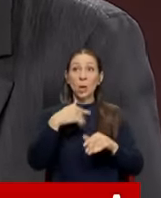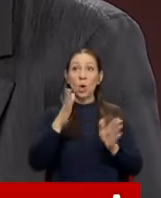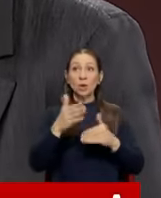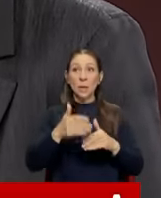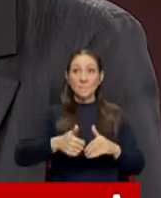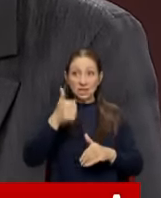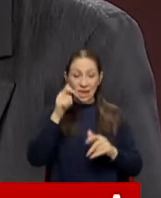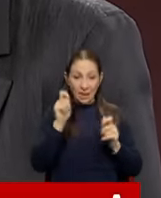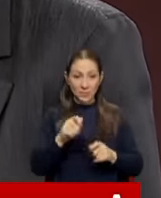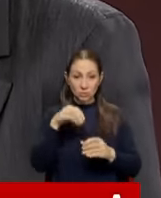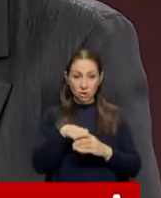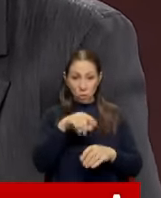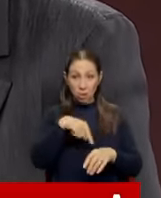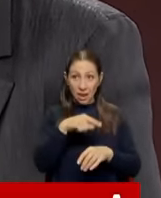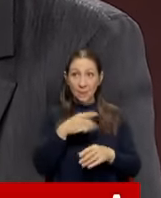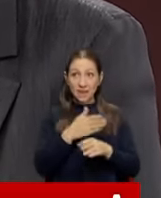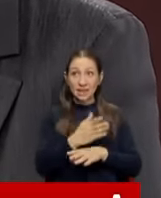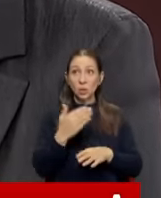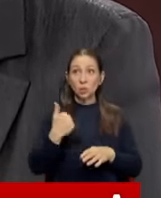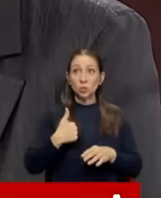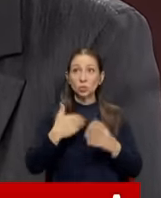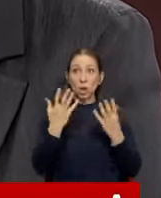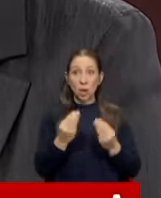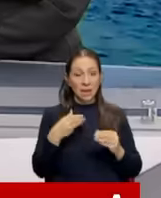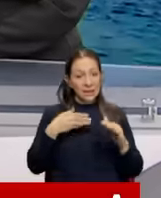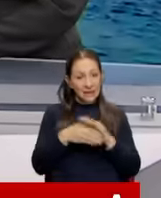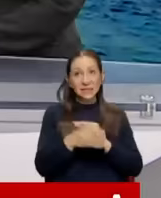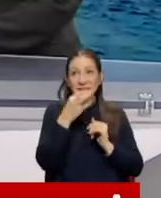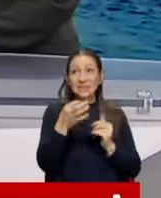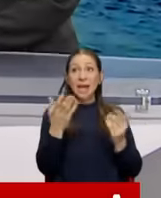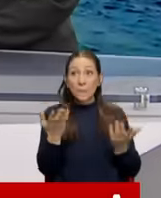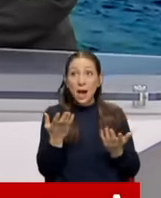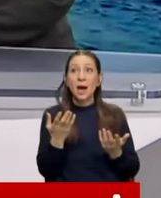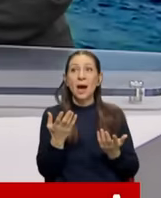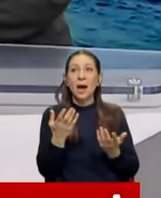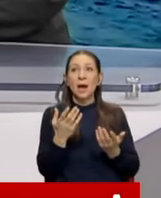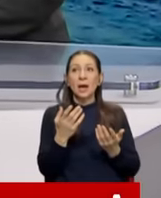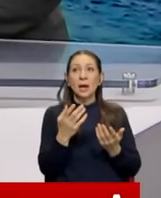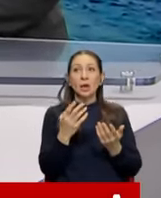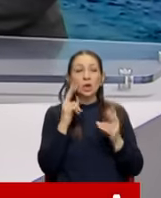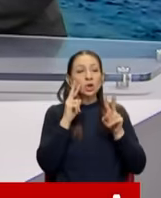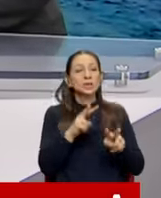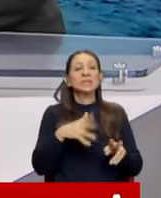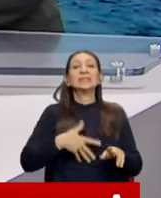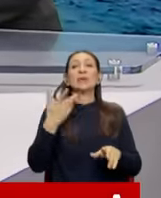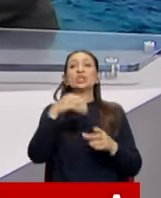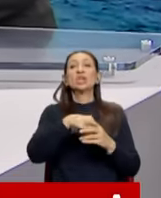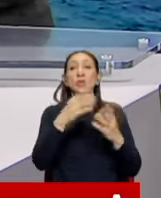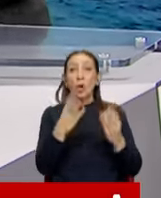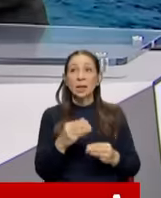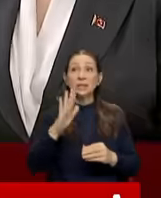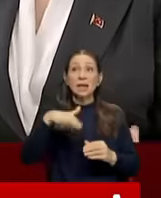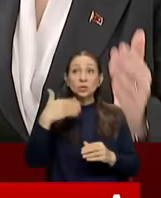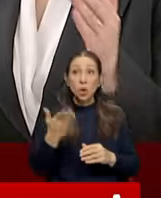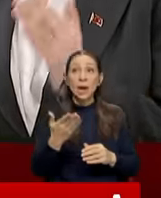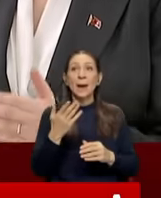Başkanlığı yaptığım için o dönemde Aslında kurumsal olarak girebiliriz izinle ama Eee gösterilmek istenmiyor içeride olanlar daha